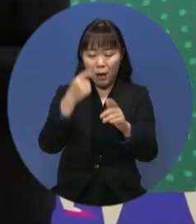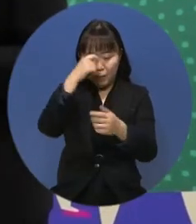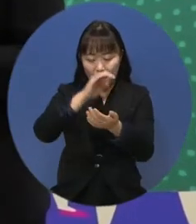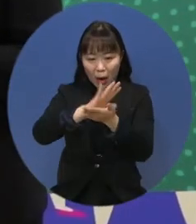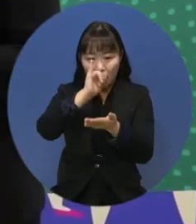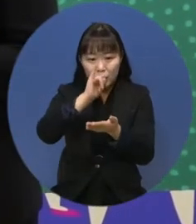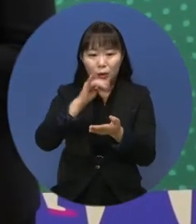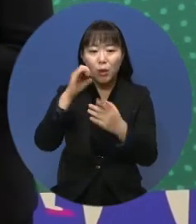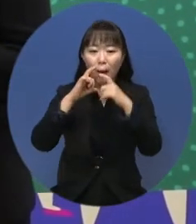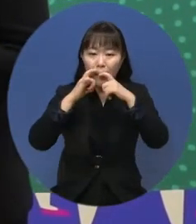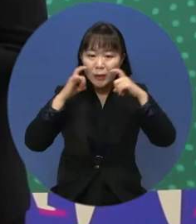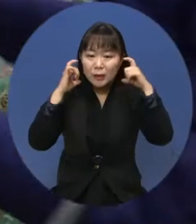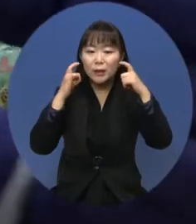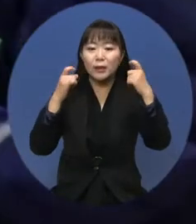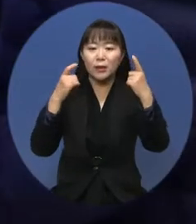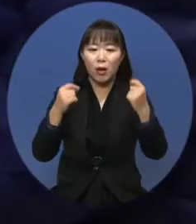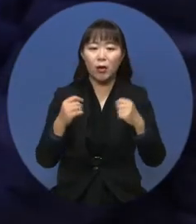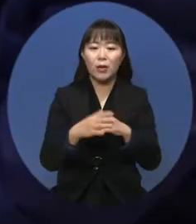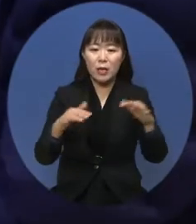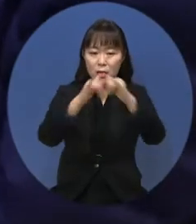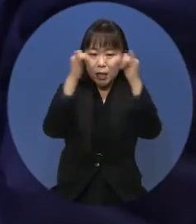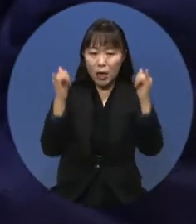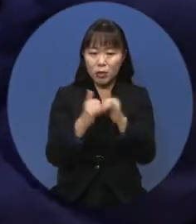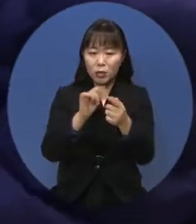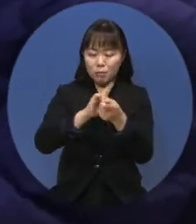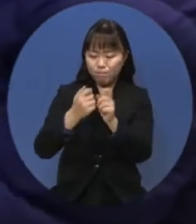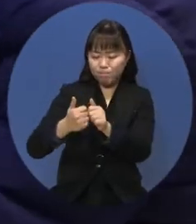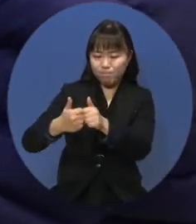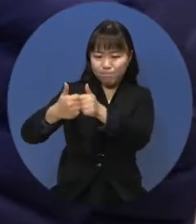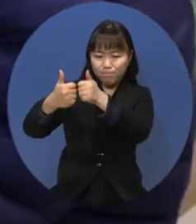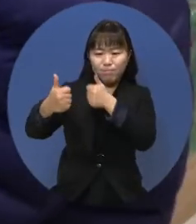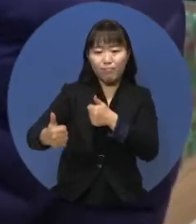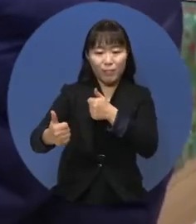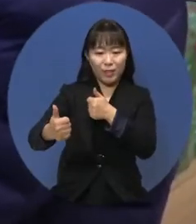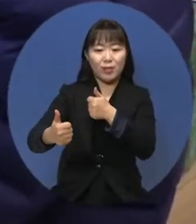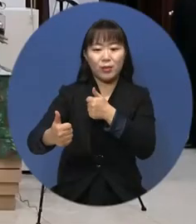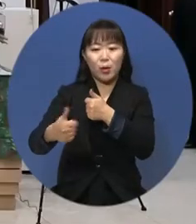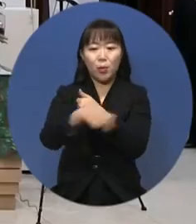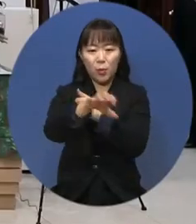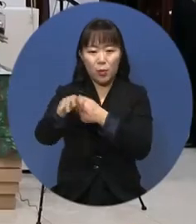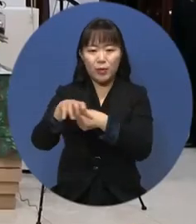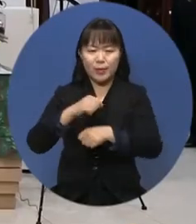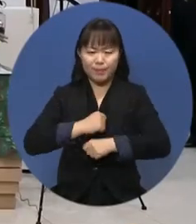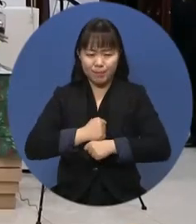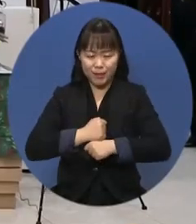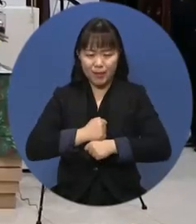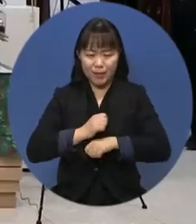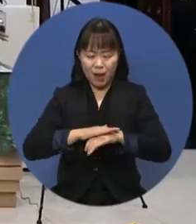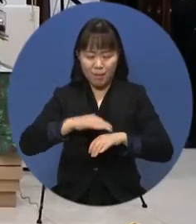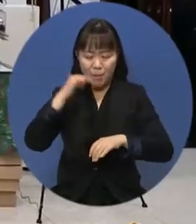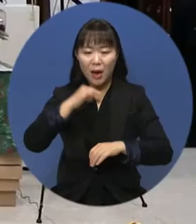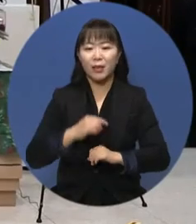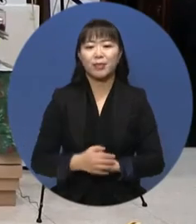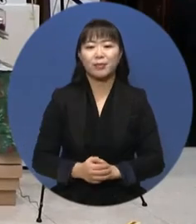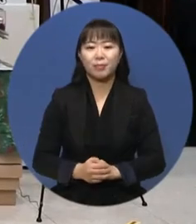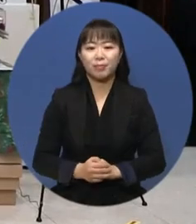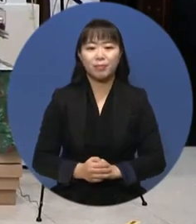마스크 착용 등 사회적 거리두기 로 공연장 수칙을 철저히 짓겠습니다